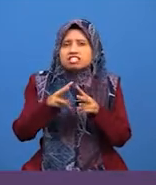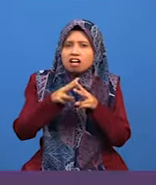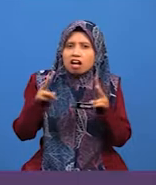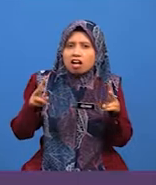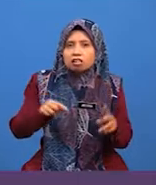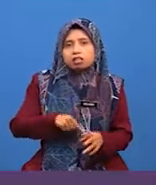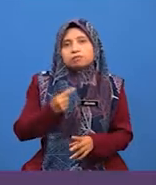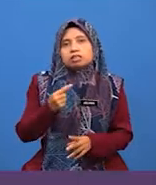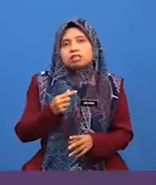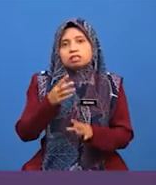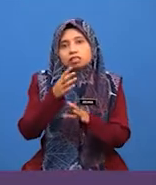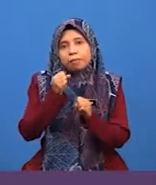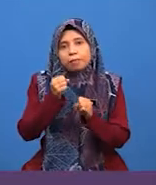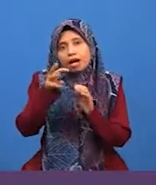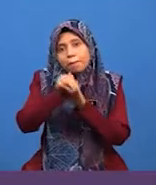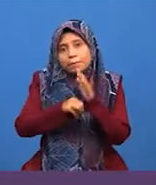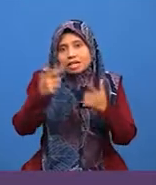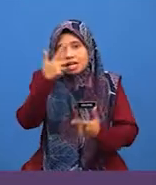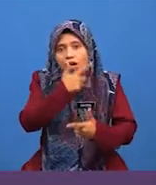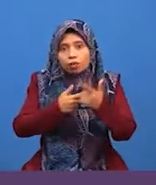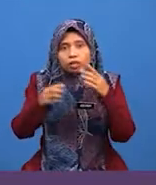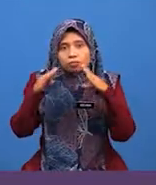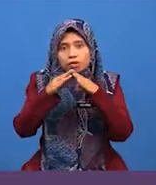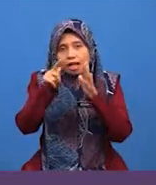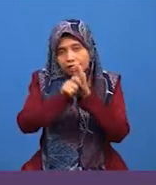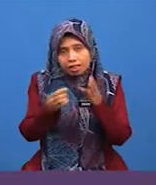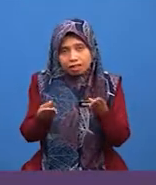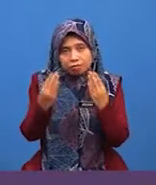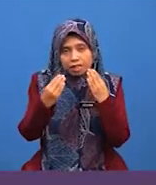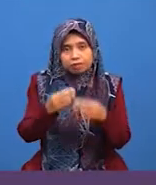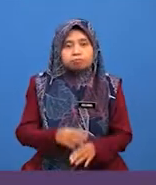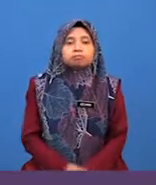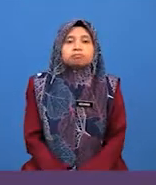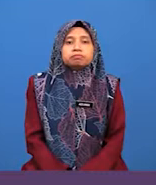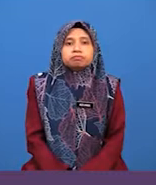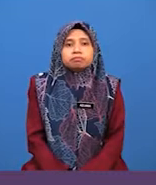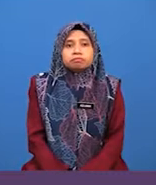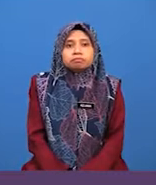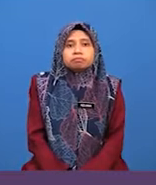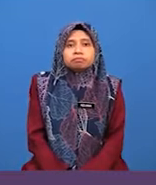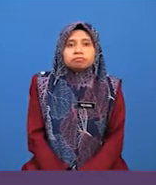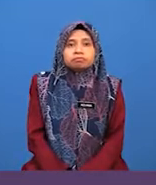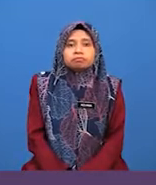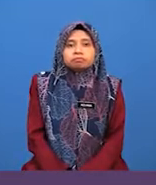Murid-murid sangat gembira dapat melawat rumah terbalik.